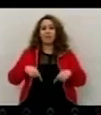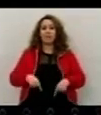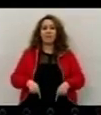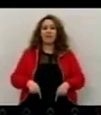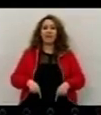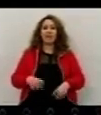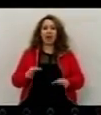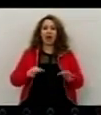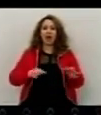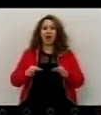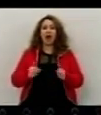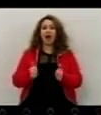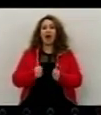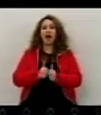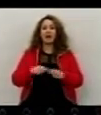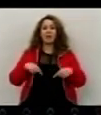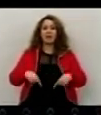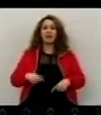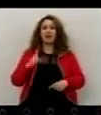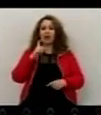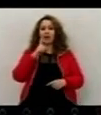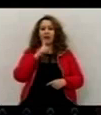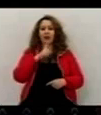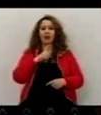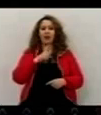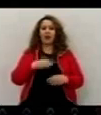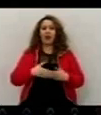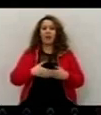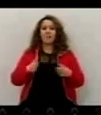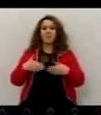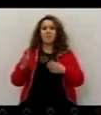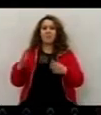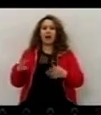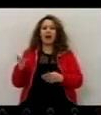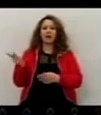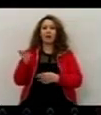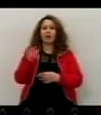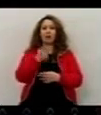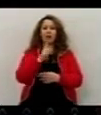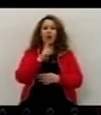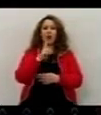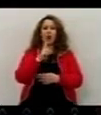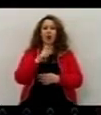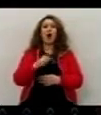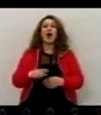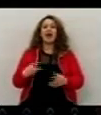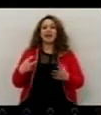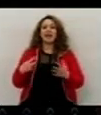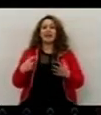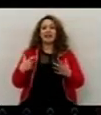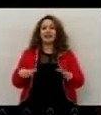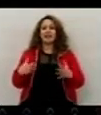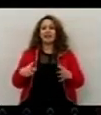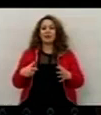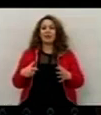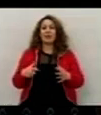بمشاركة وزارة الري إلى الموارد المائية إلى توسيع المساحة المسقية إلى 700,000 هكتار في آفاق